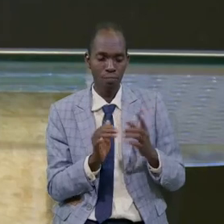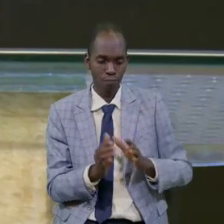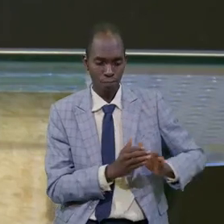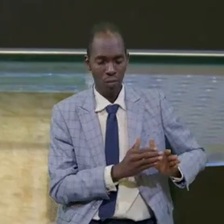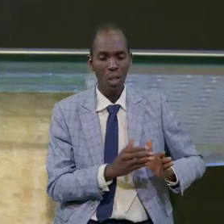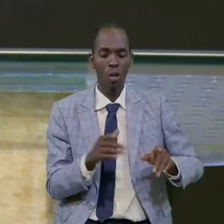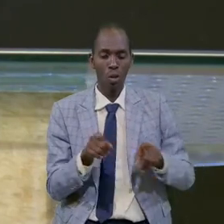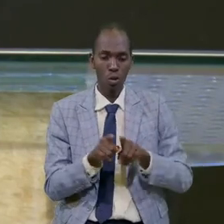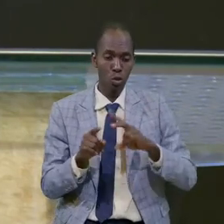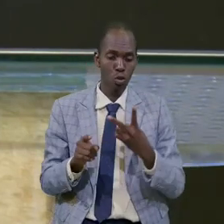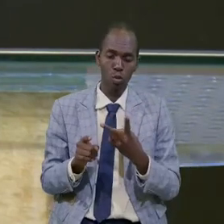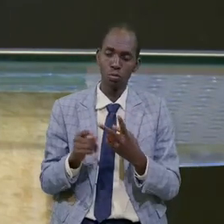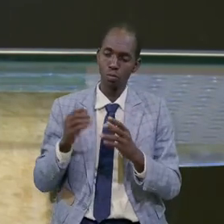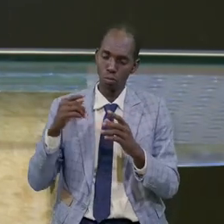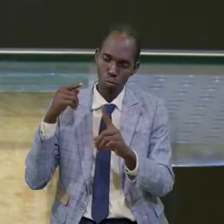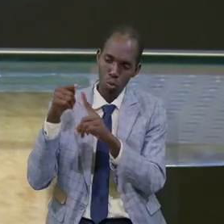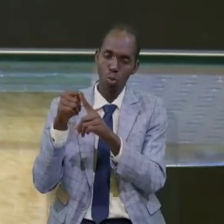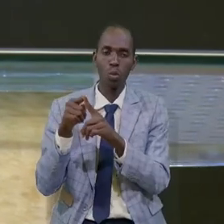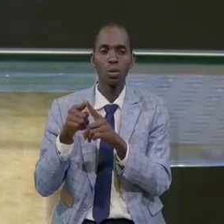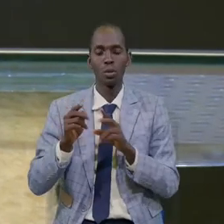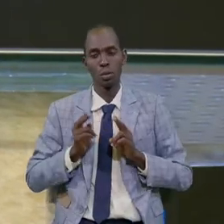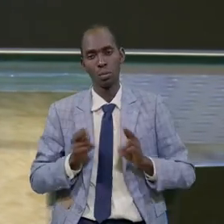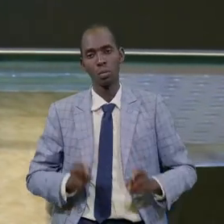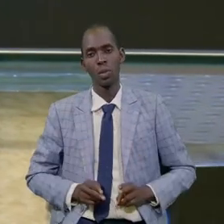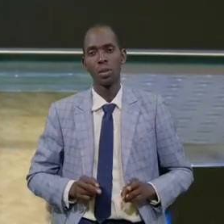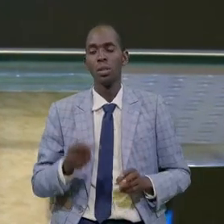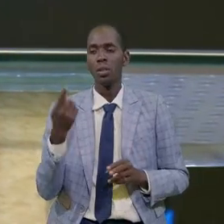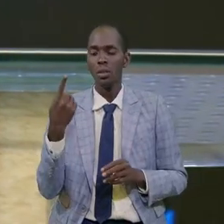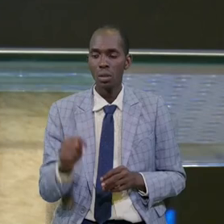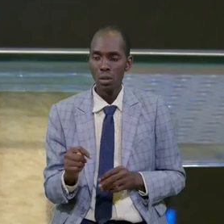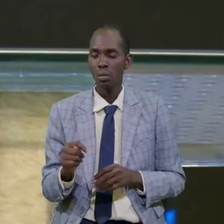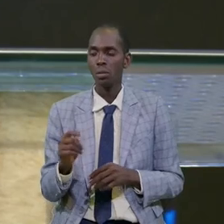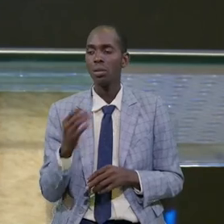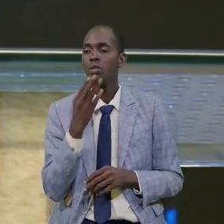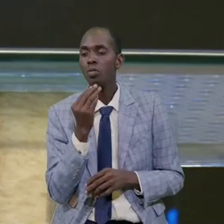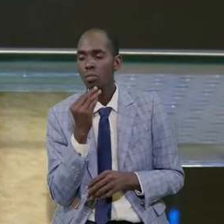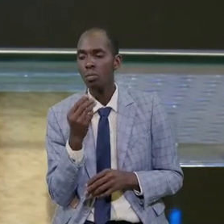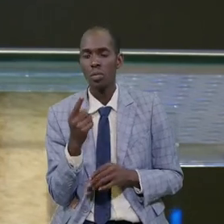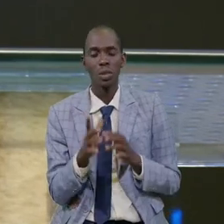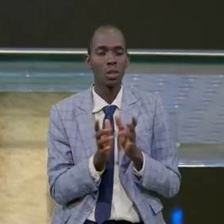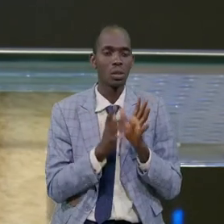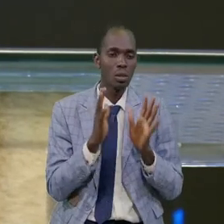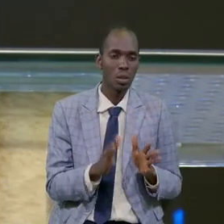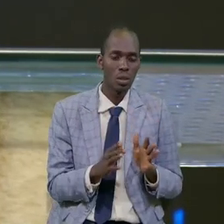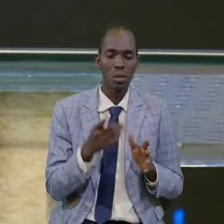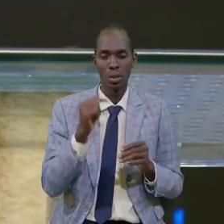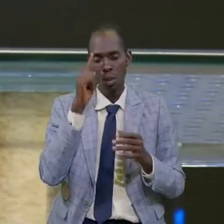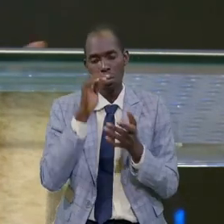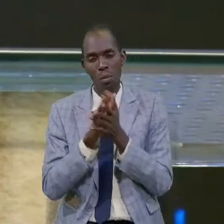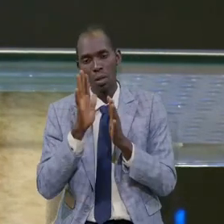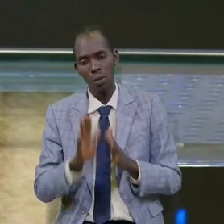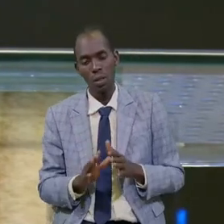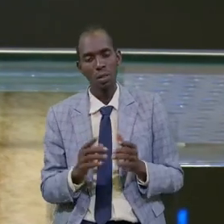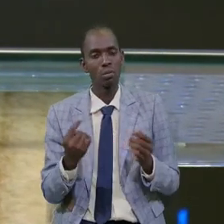et devant les hommes, les juifs, les païens, les grecs, l'église, les chrétiens, les